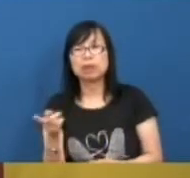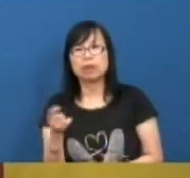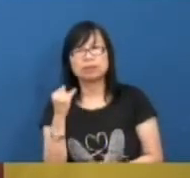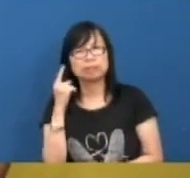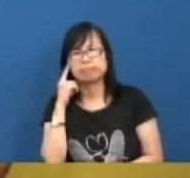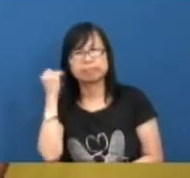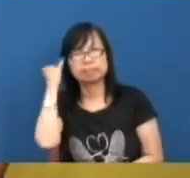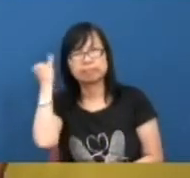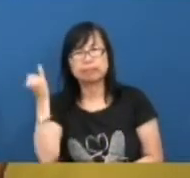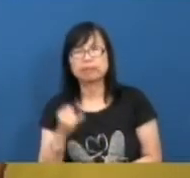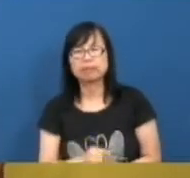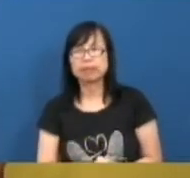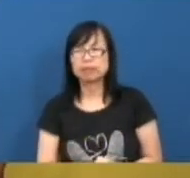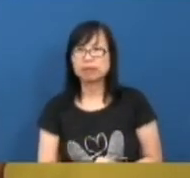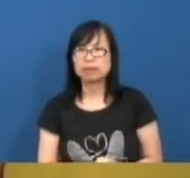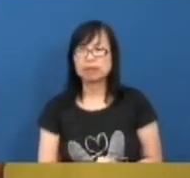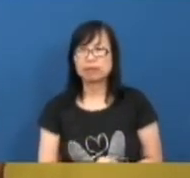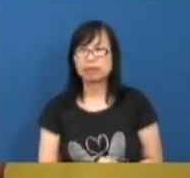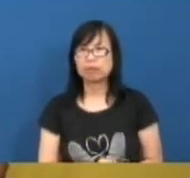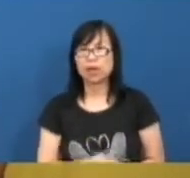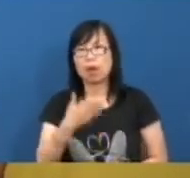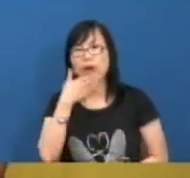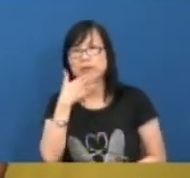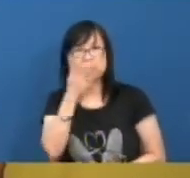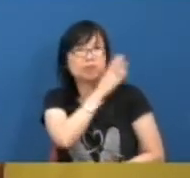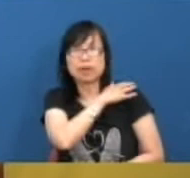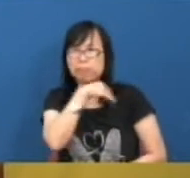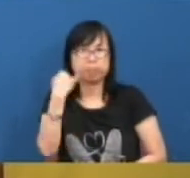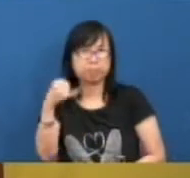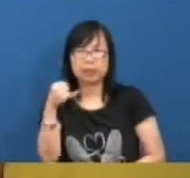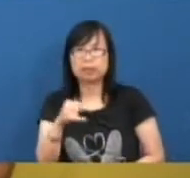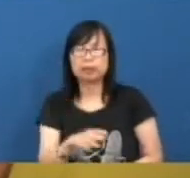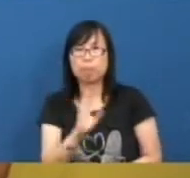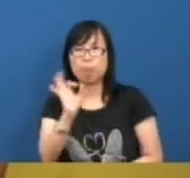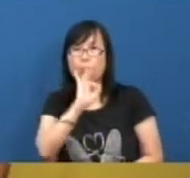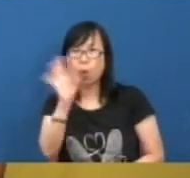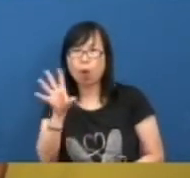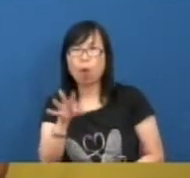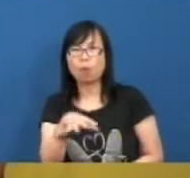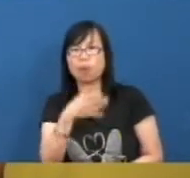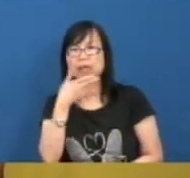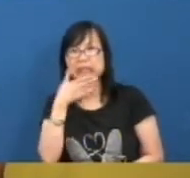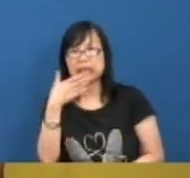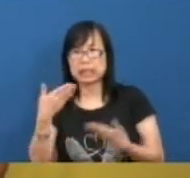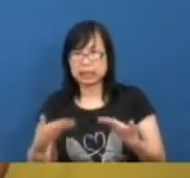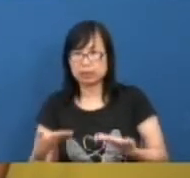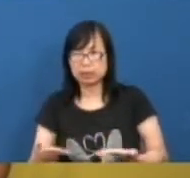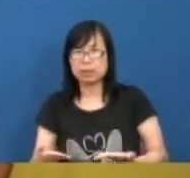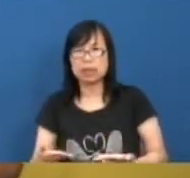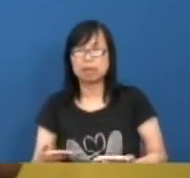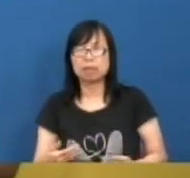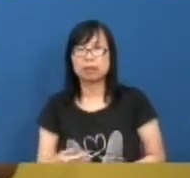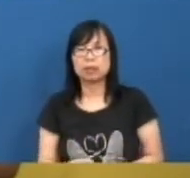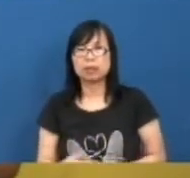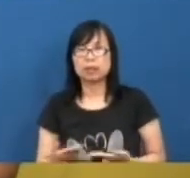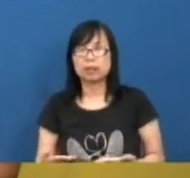係我相信係青年人負擔唔起啊，嚇唔好話青年人啊，對唔住，即係應該話我哋 even 我哋呢一代，我哋